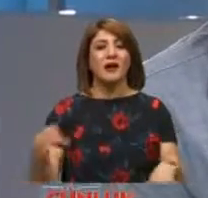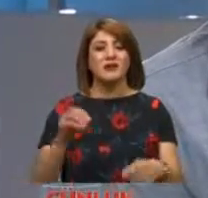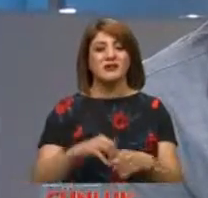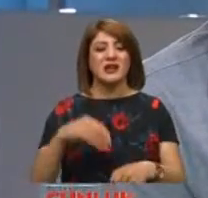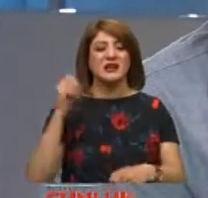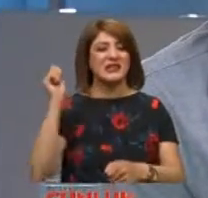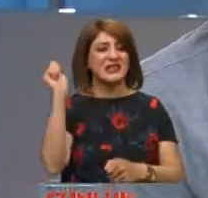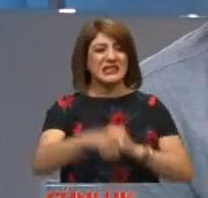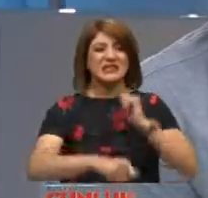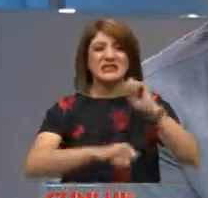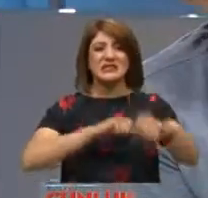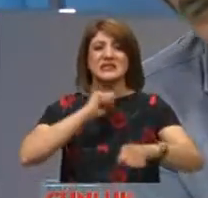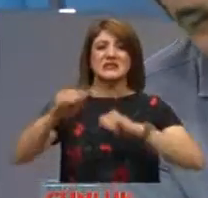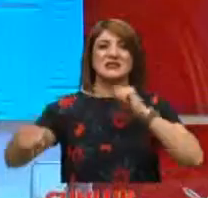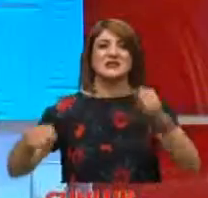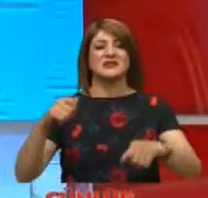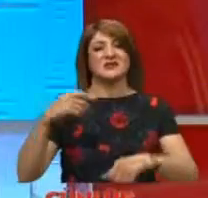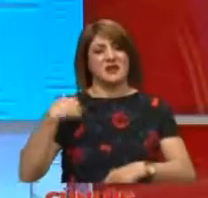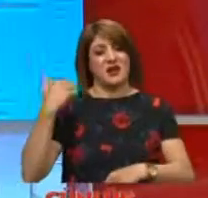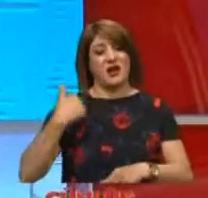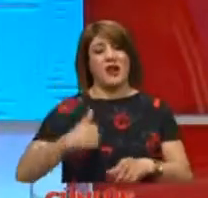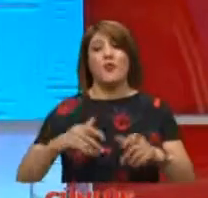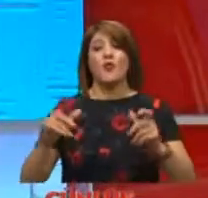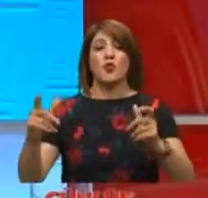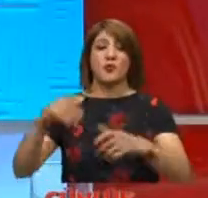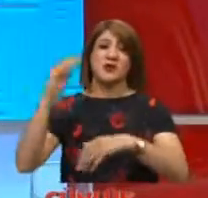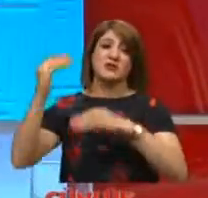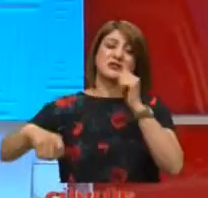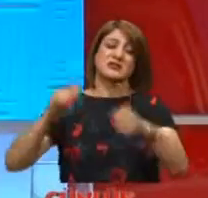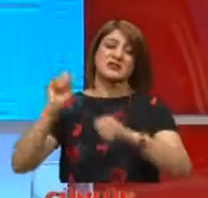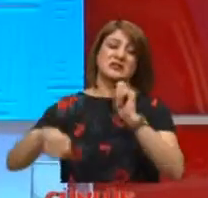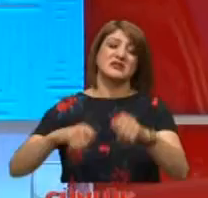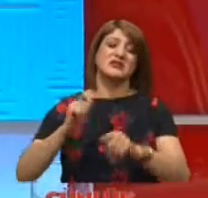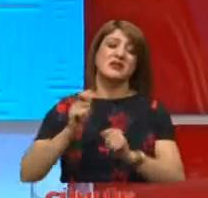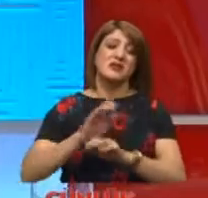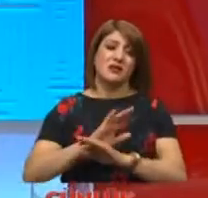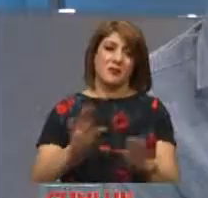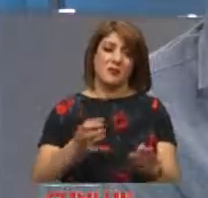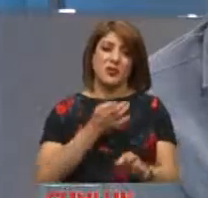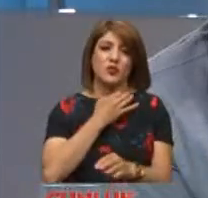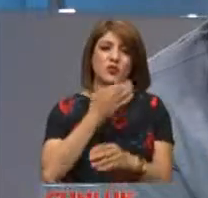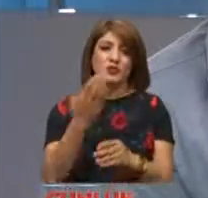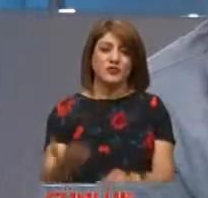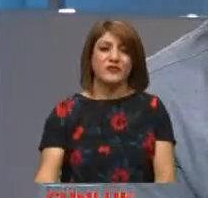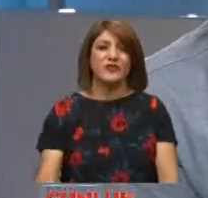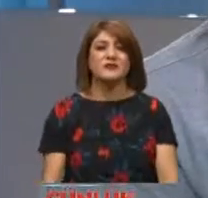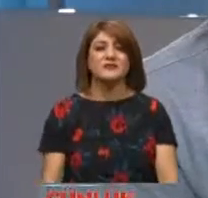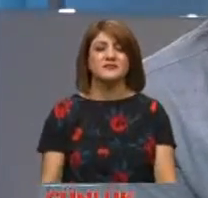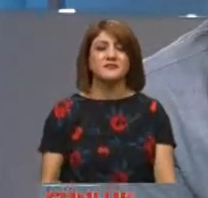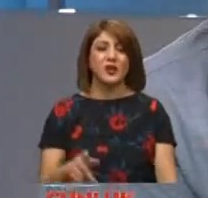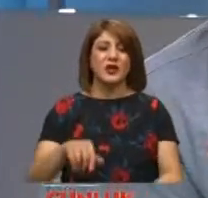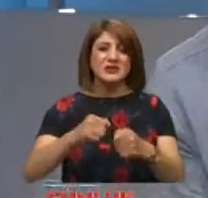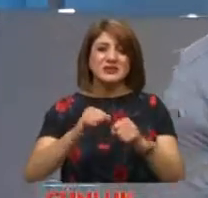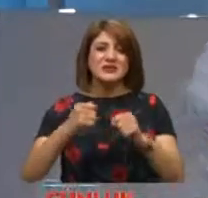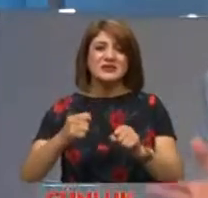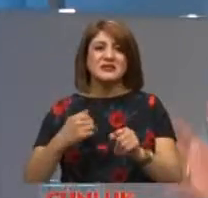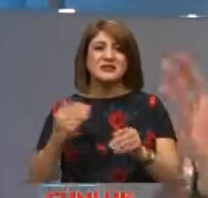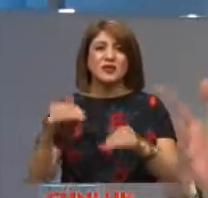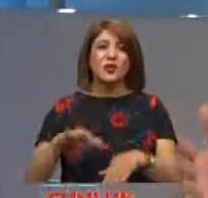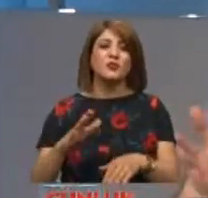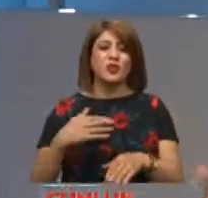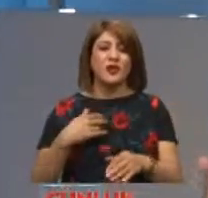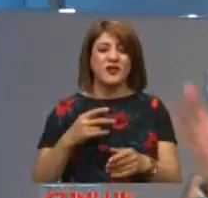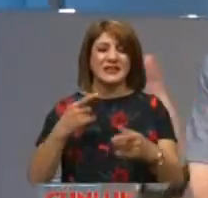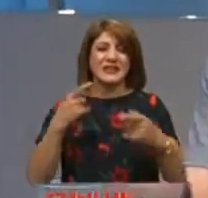kırmak, dökmek, atmak falan, kamu malı lütfen. Bunlar yani yanlış. Hoş değil hakikaten. Yani orada zaten kırıp dökmüyor, sadece